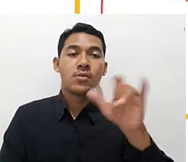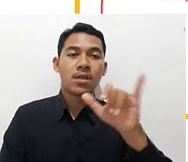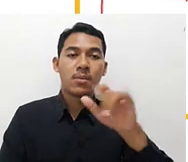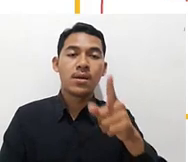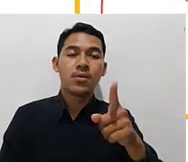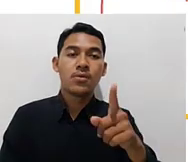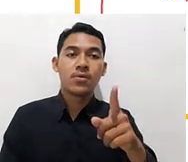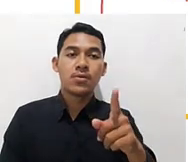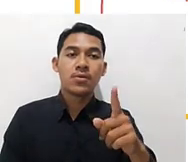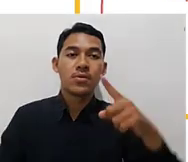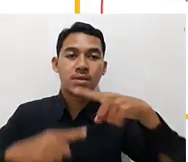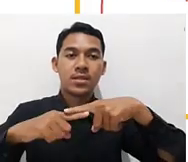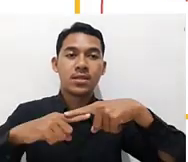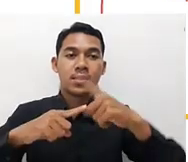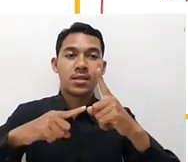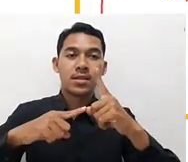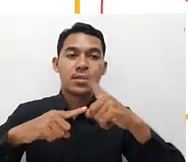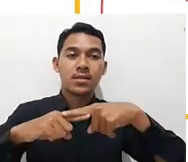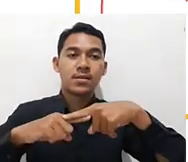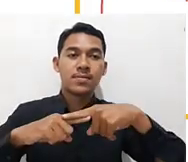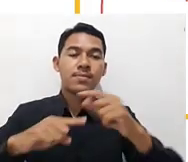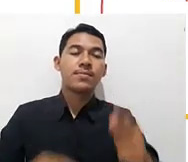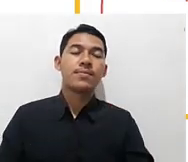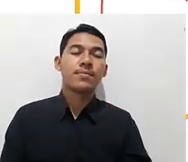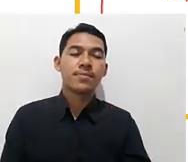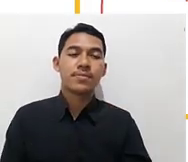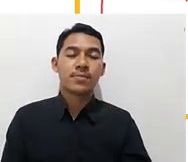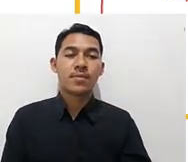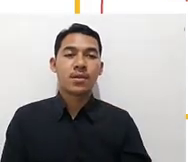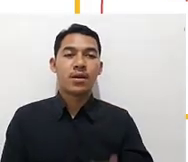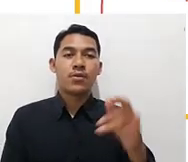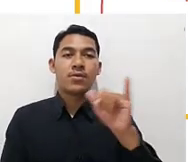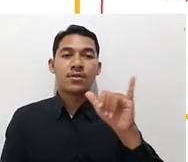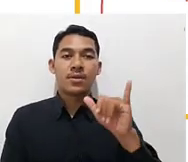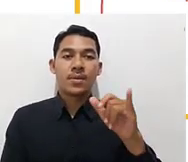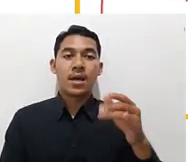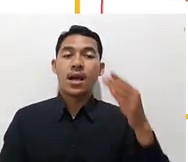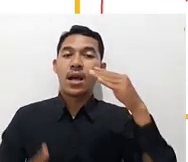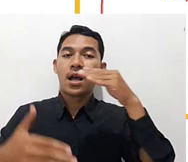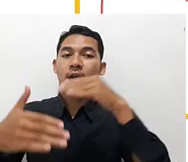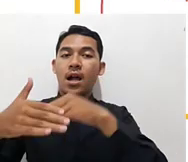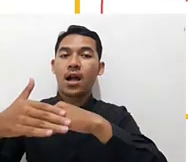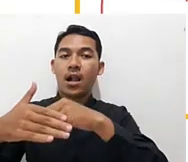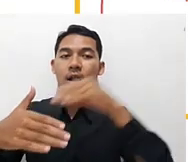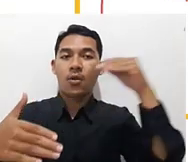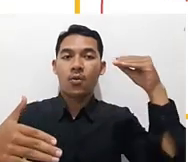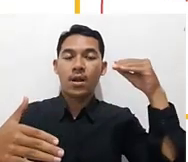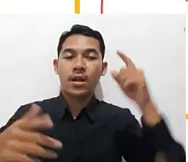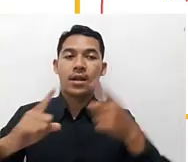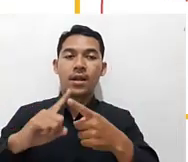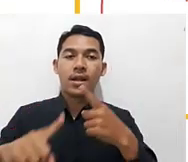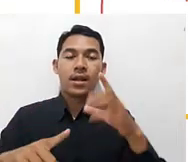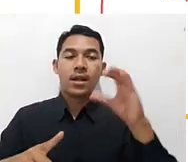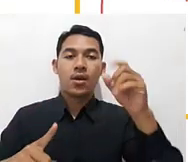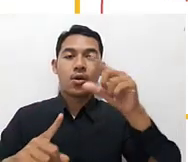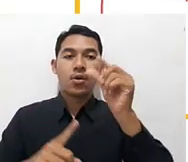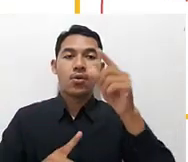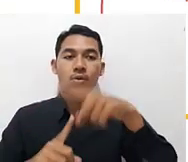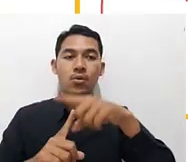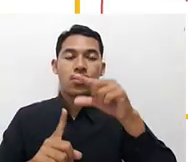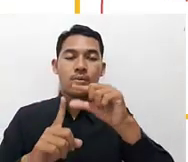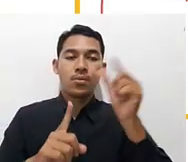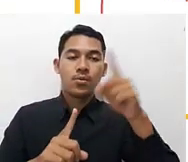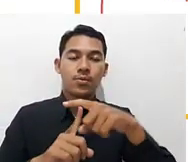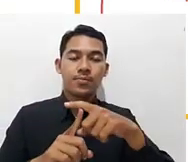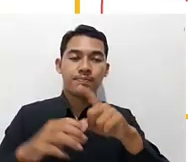Jadi kayak saklar tuh cetak cetek kayak gitu ya. Nah, nanti output dari masing-masing Q-nya ya, output dari Q-nya ini dia